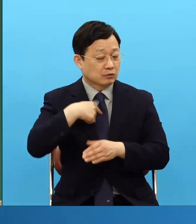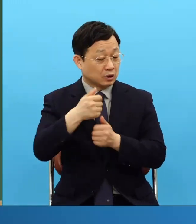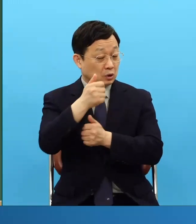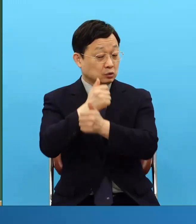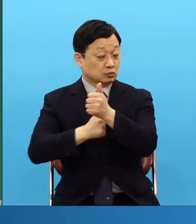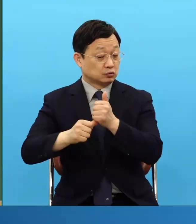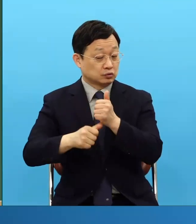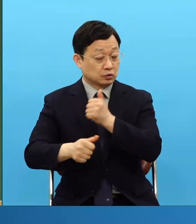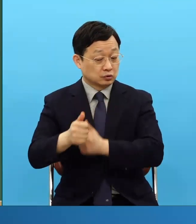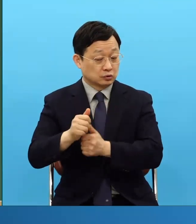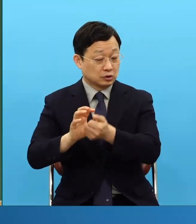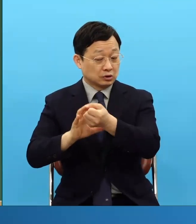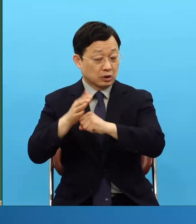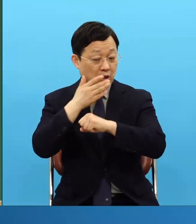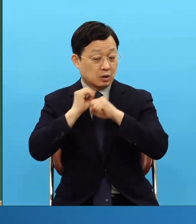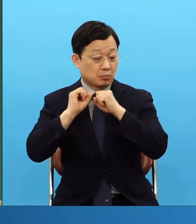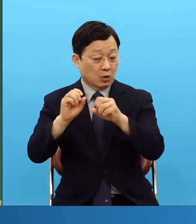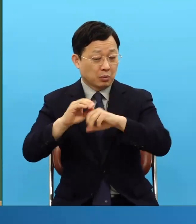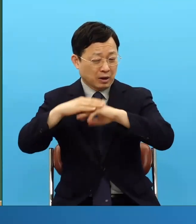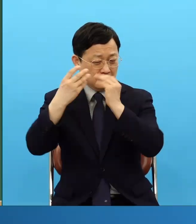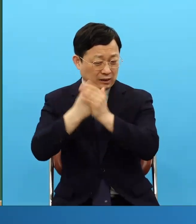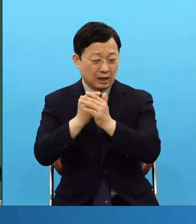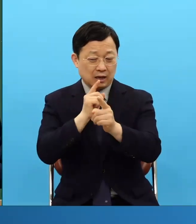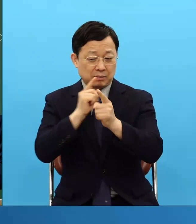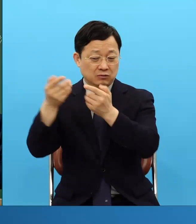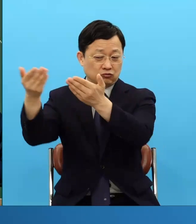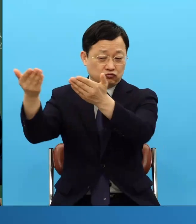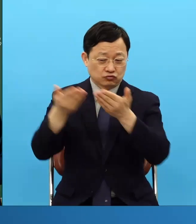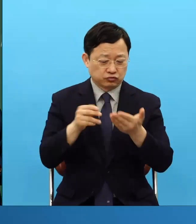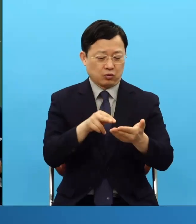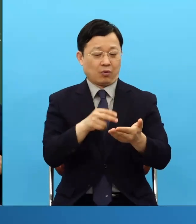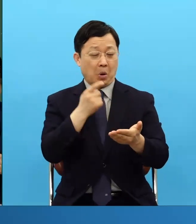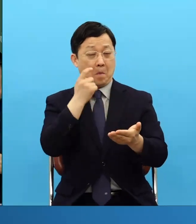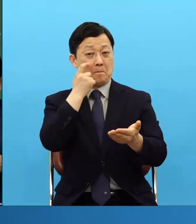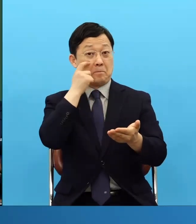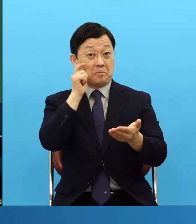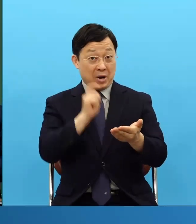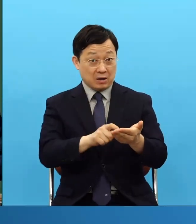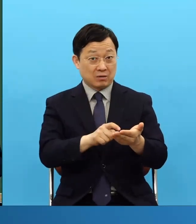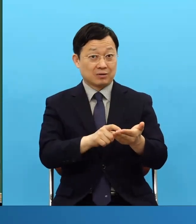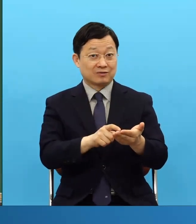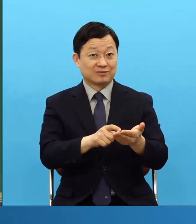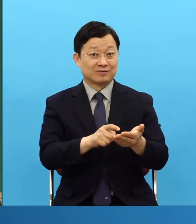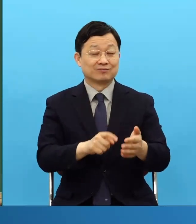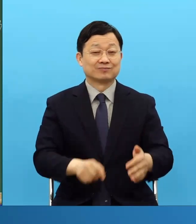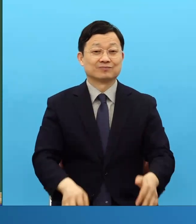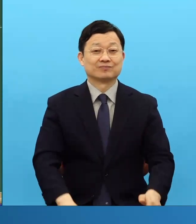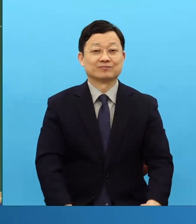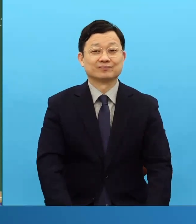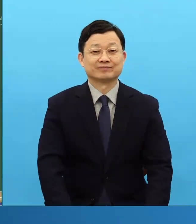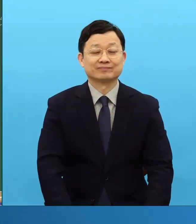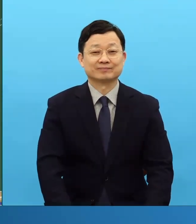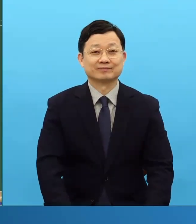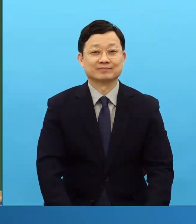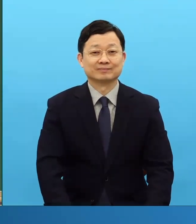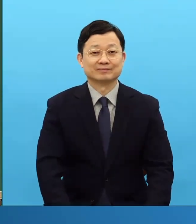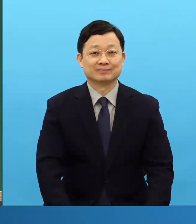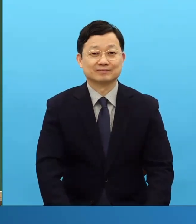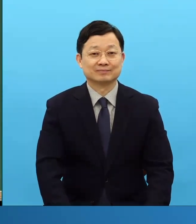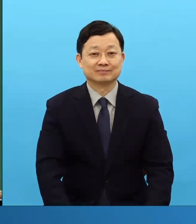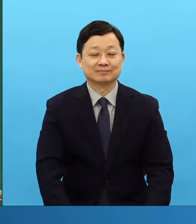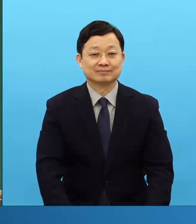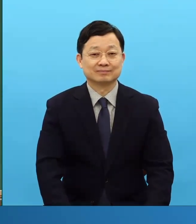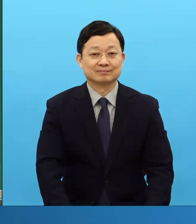것이며 세계봉 어떻게 다 얘기한 거예요. That he told him everything. Well, how you will do evangelization and what will happen to your posterity. 그래서